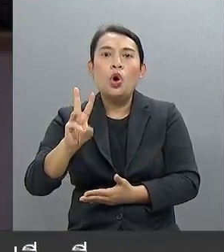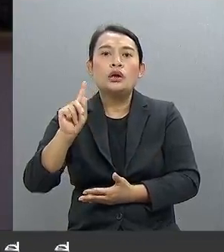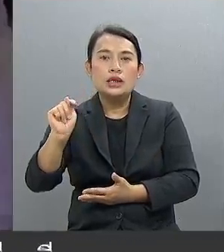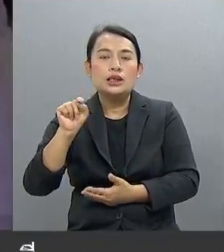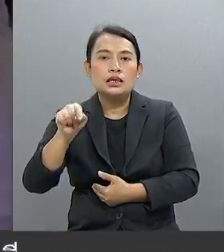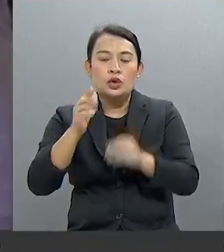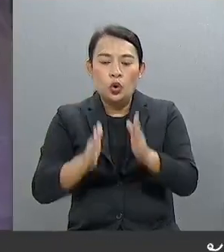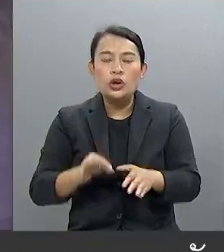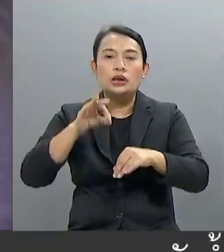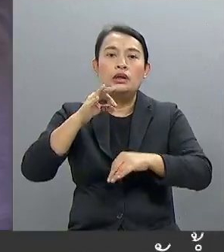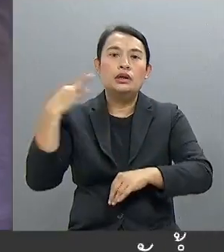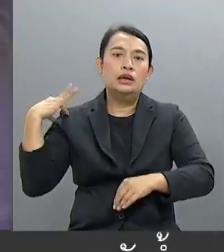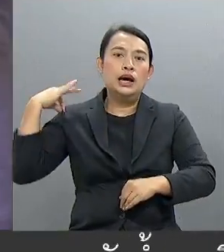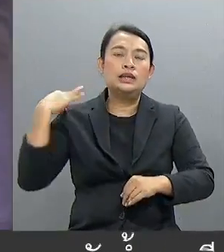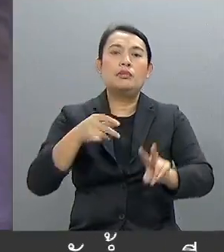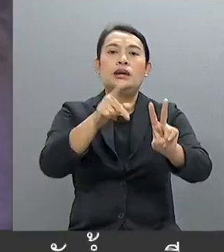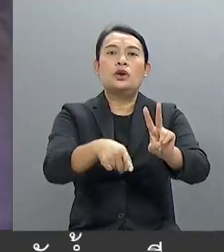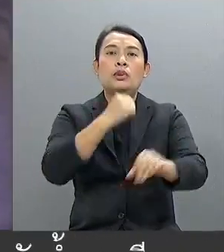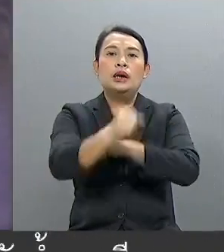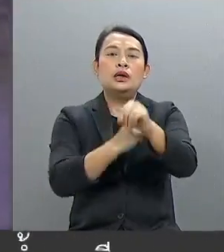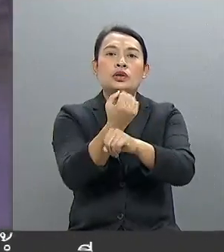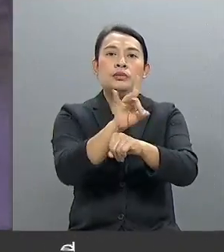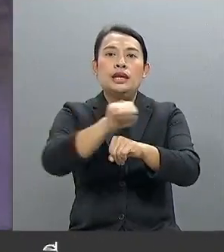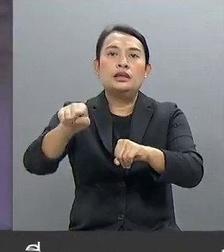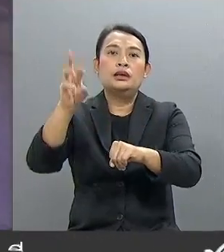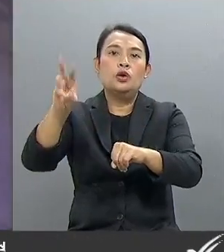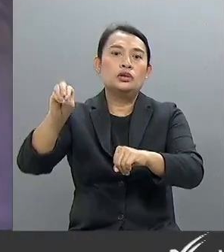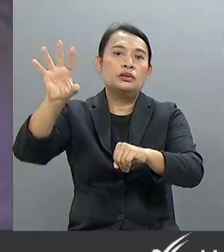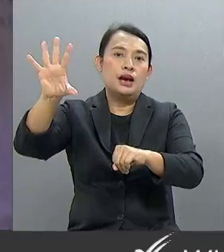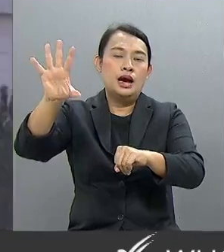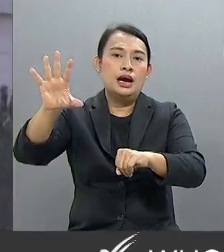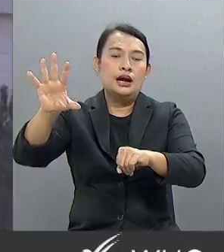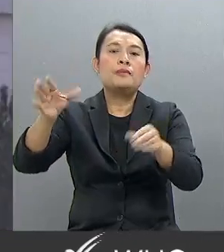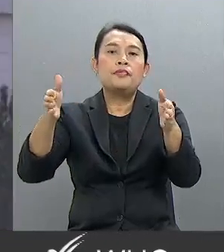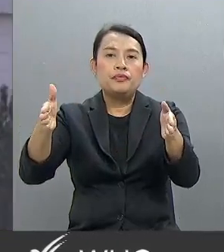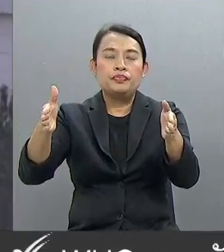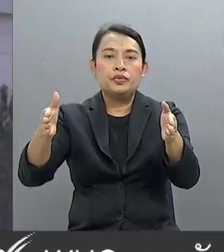สแลนที่ระดมอาสาสมัครสองพันคนอายุระหว่าง18ถึง 65ปีโดยจะใช้เวลา 12